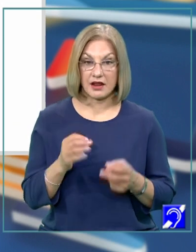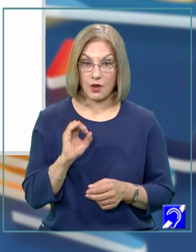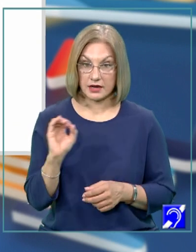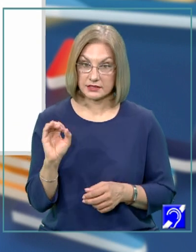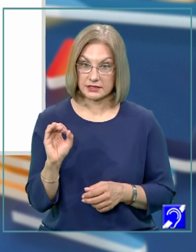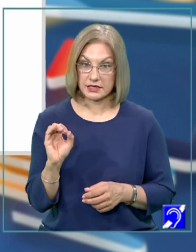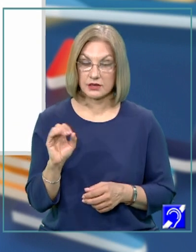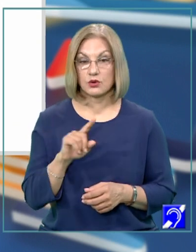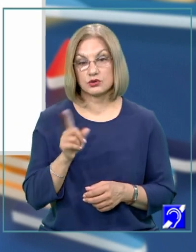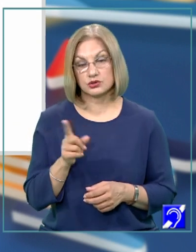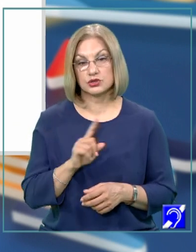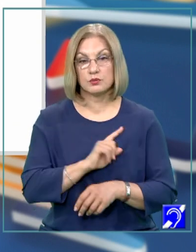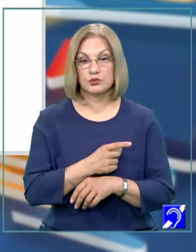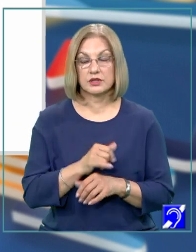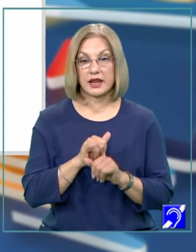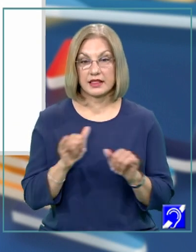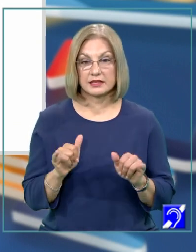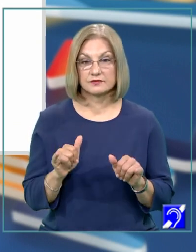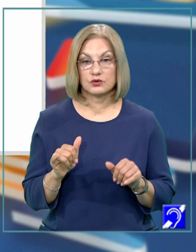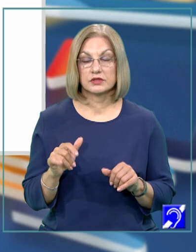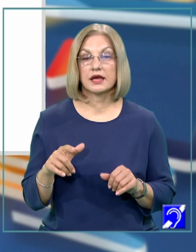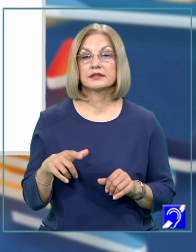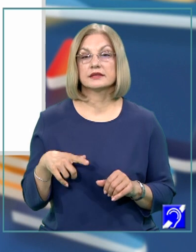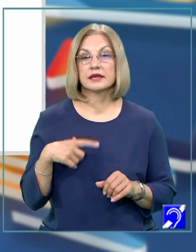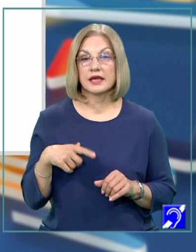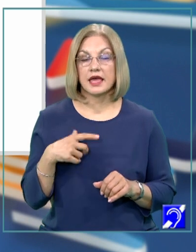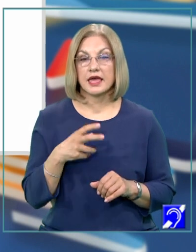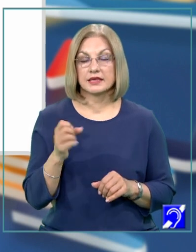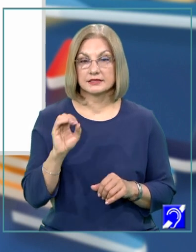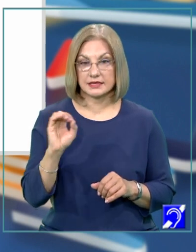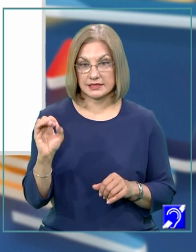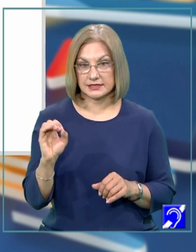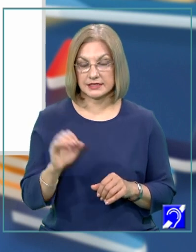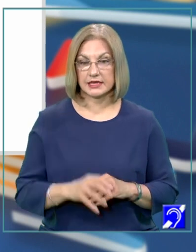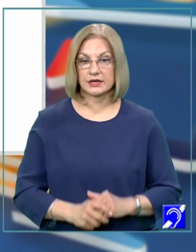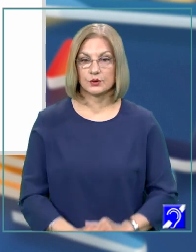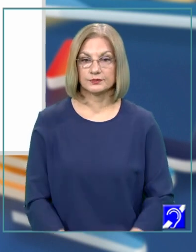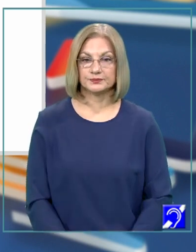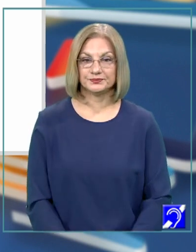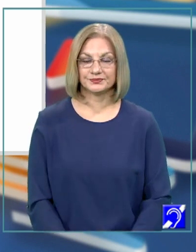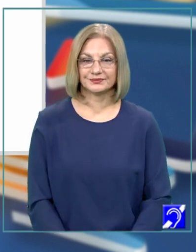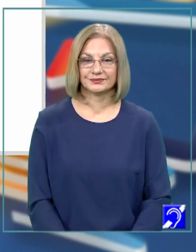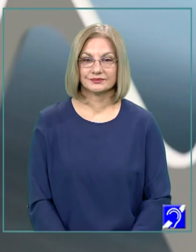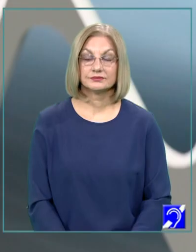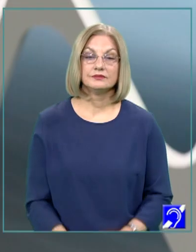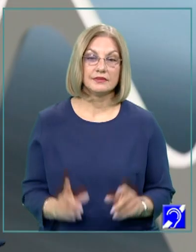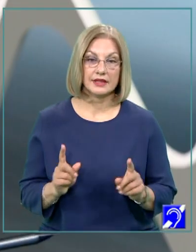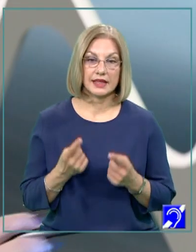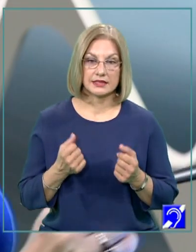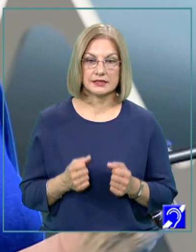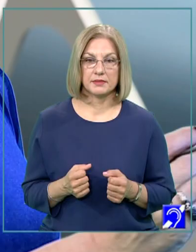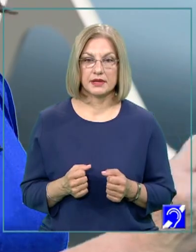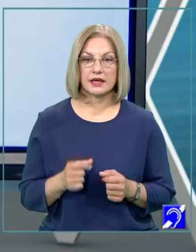zero și puterea dezvoltată în circuitul exterior Evident va fi zero de asemenea